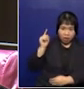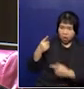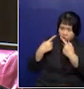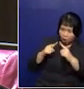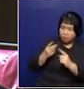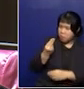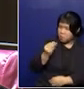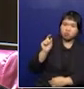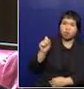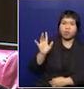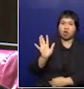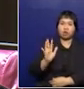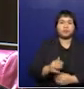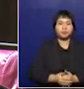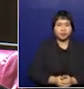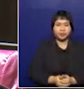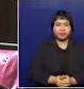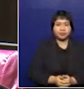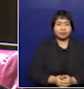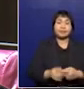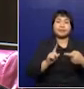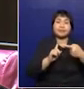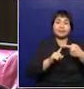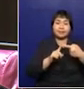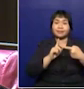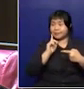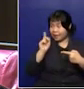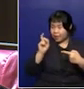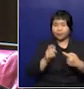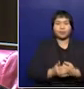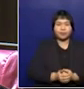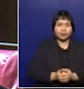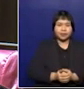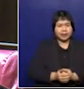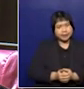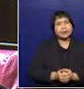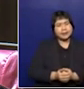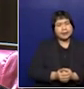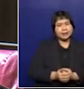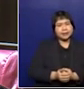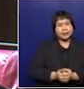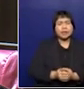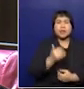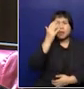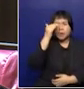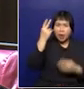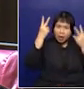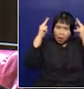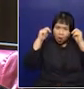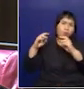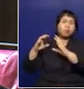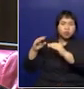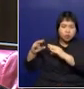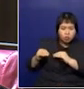ฮะคำถามแรกเบาๆก่อนเขาบอกว่าเอ๊ะทำไมเวลานายกประชุมเนี่ยไอ้พวกกลุ่มทุนใหญ่